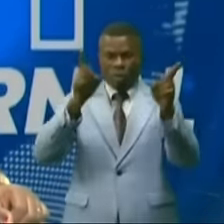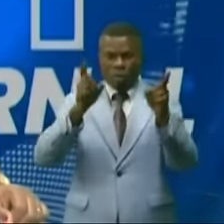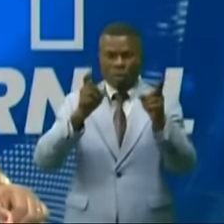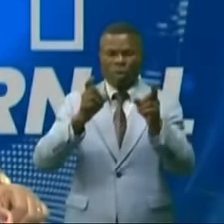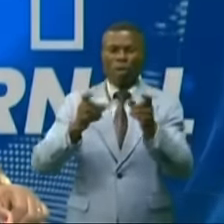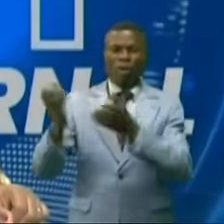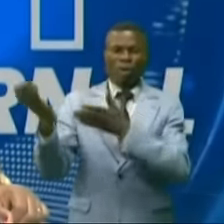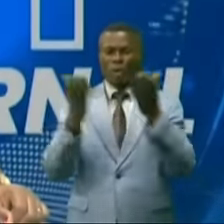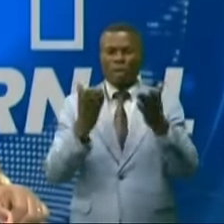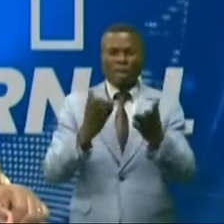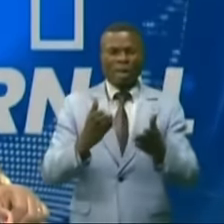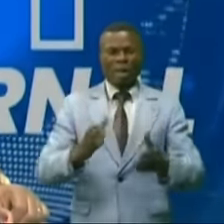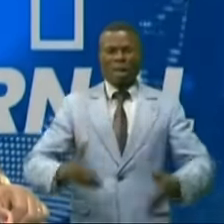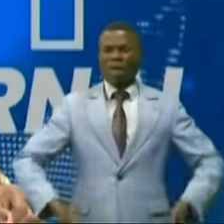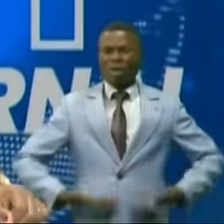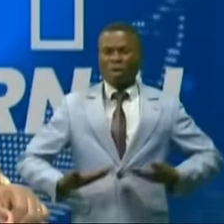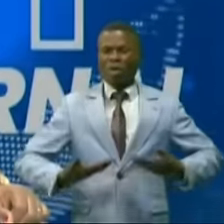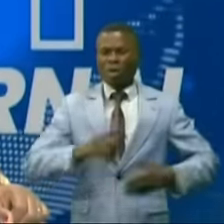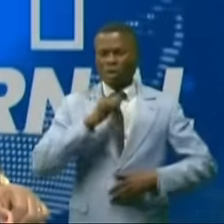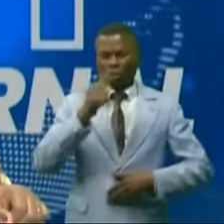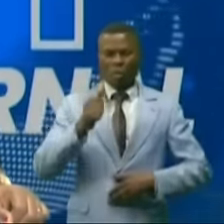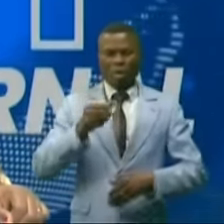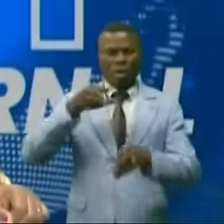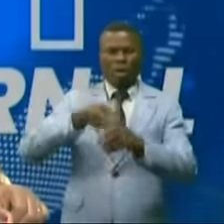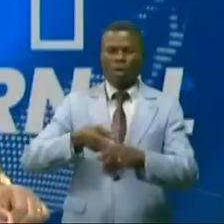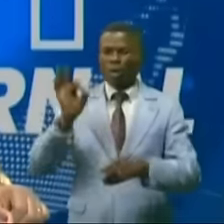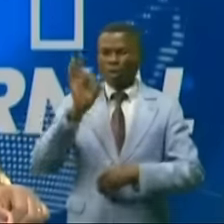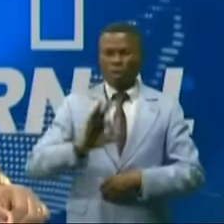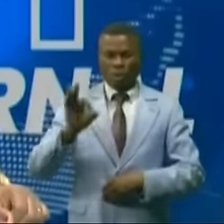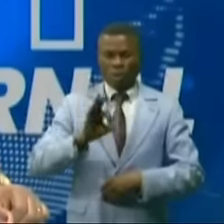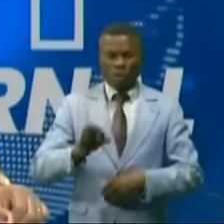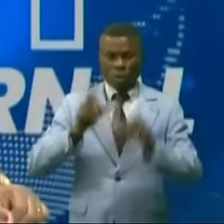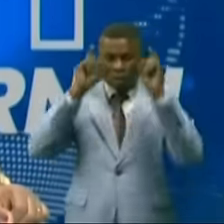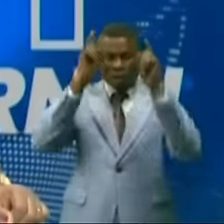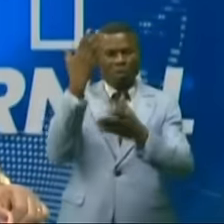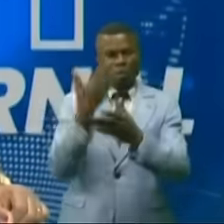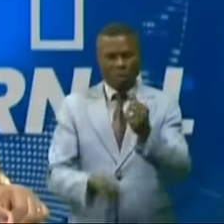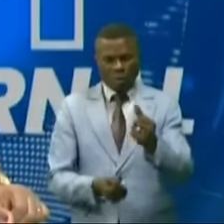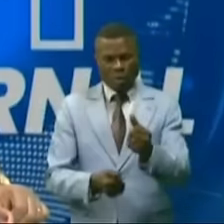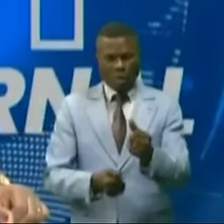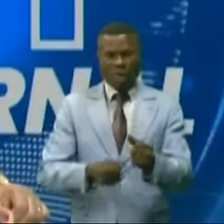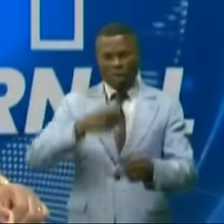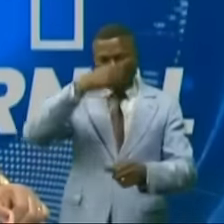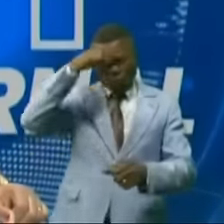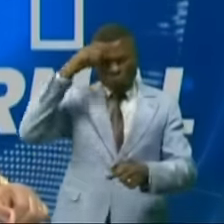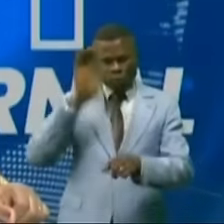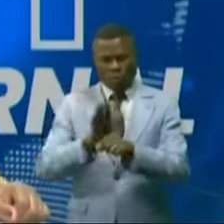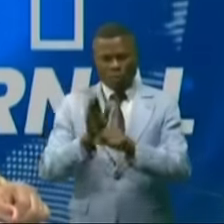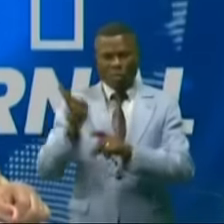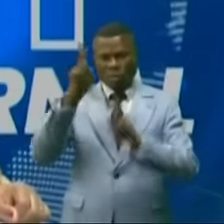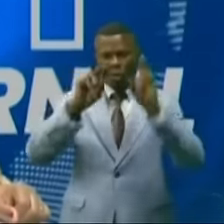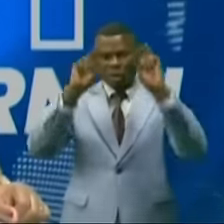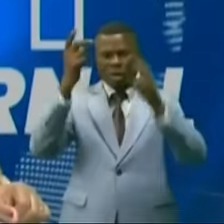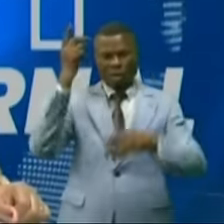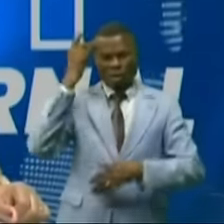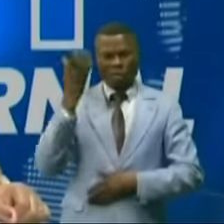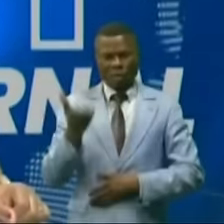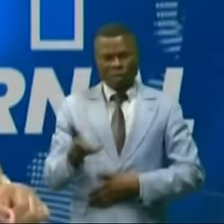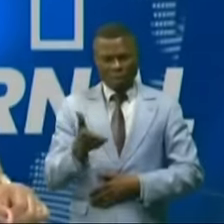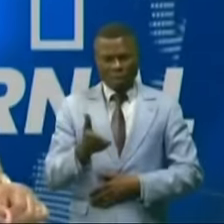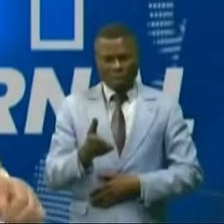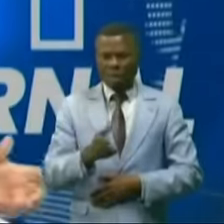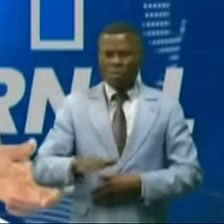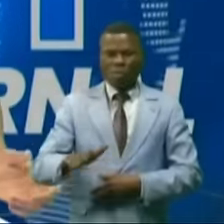est frappée par la pénurie de carburant. L'absence de ces bus sur les artères de Kinshasa paralyse le transport